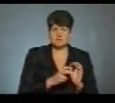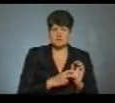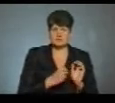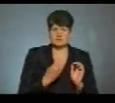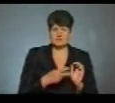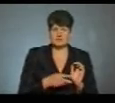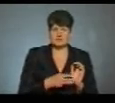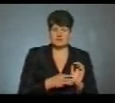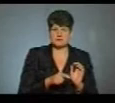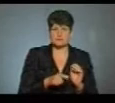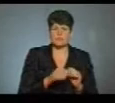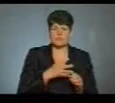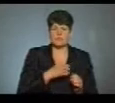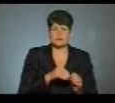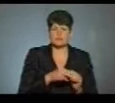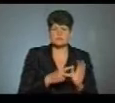64 727 осіб, померли